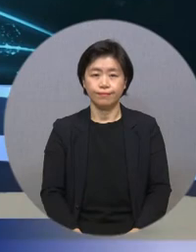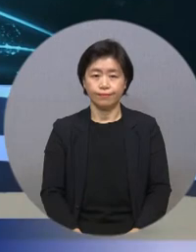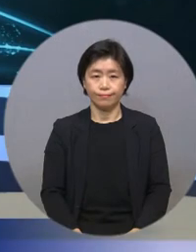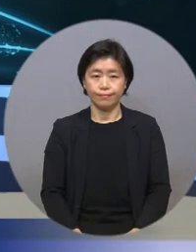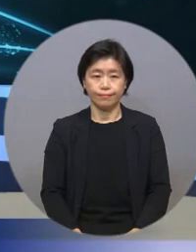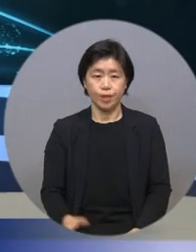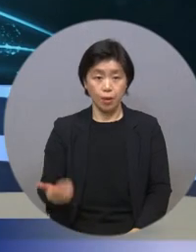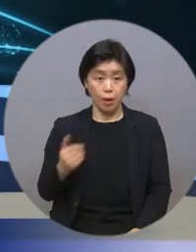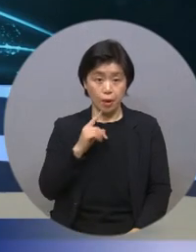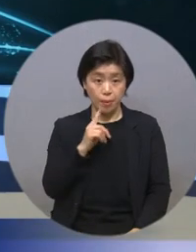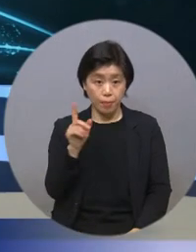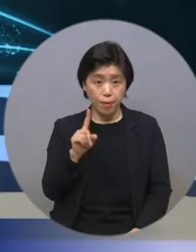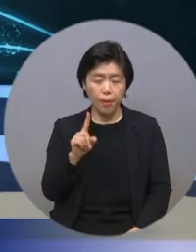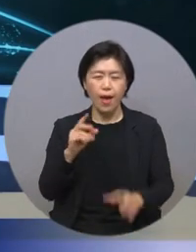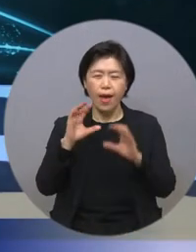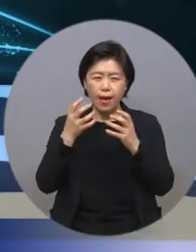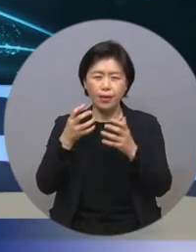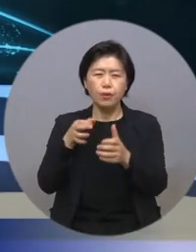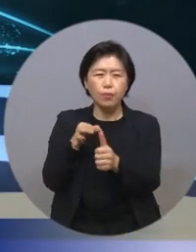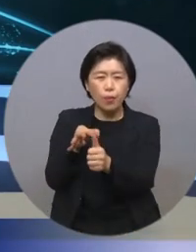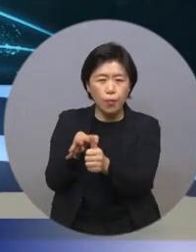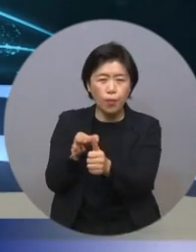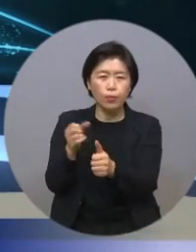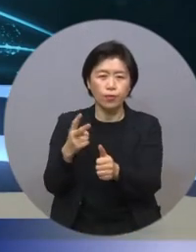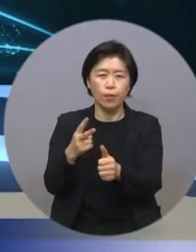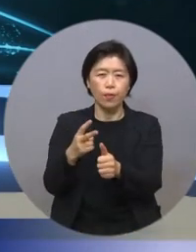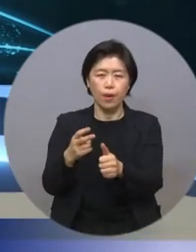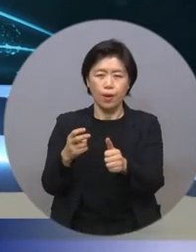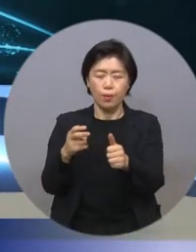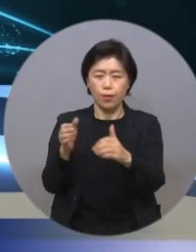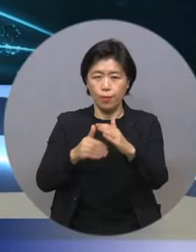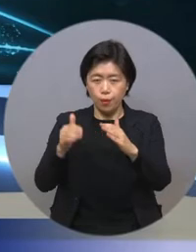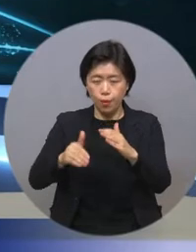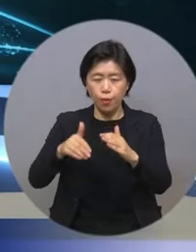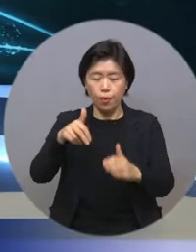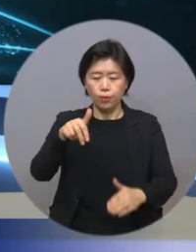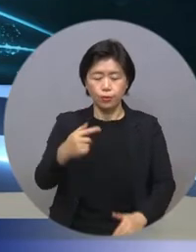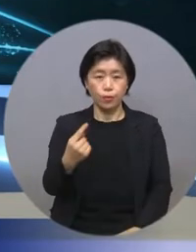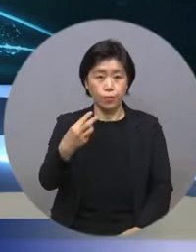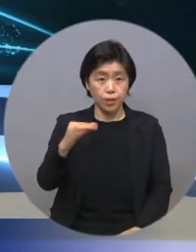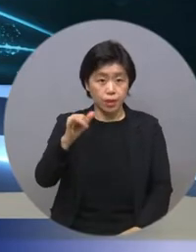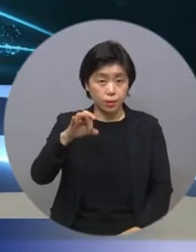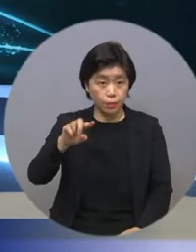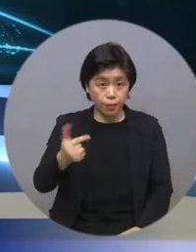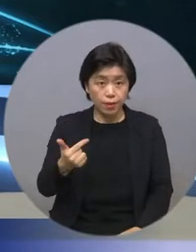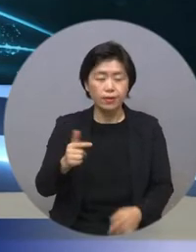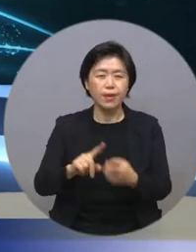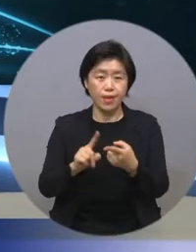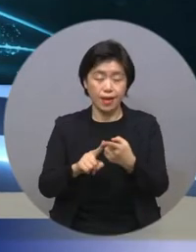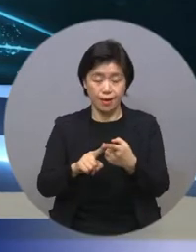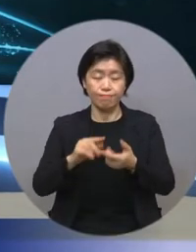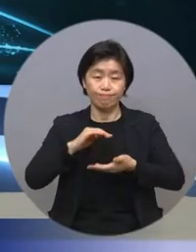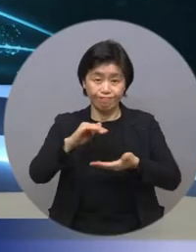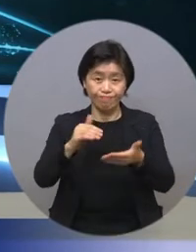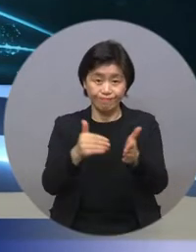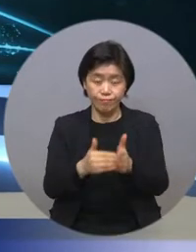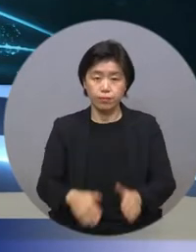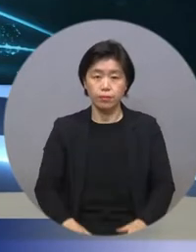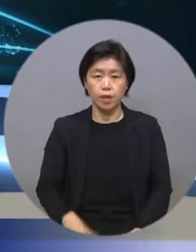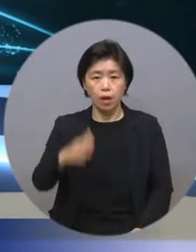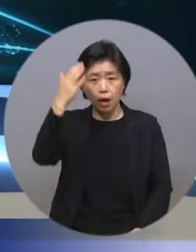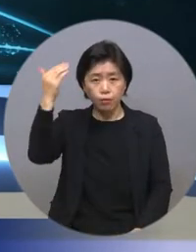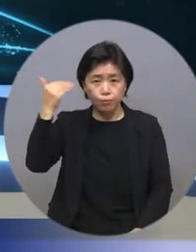앞서 유아학비 지원과 지역의 공공산후조리원 개원에 대한 소식 전해드렸는데요. 우리나라의 저출생